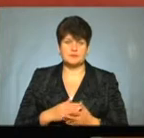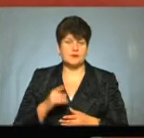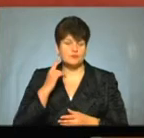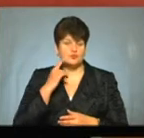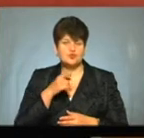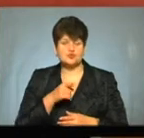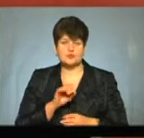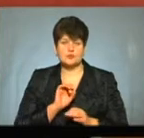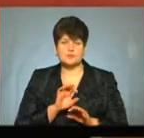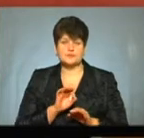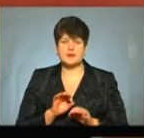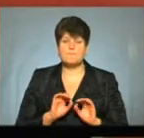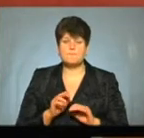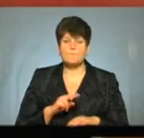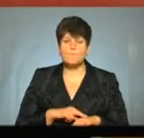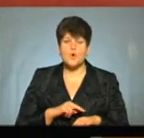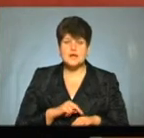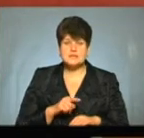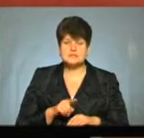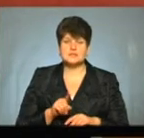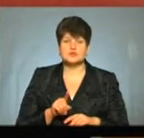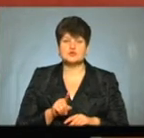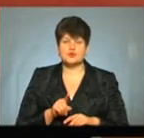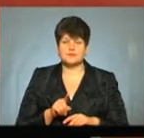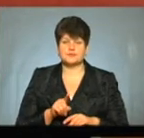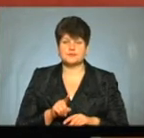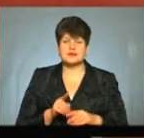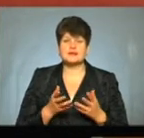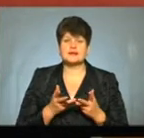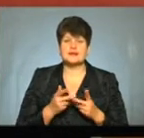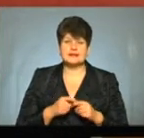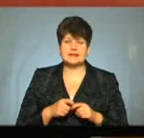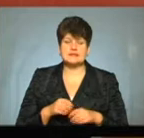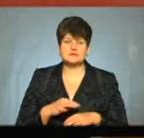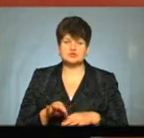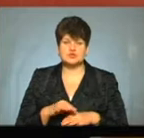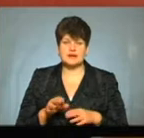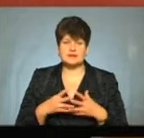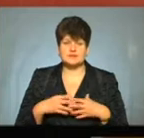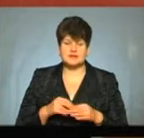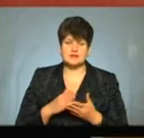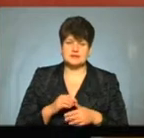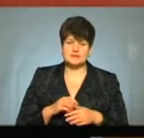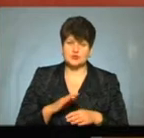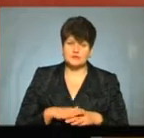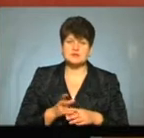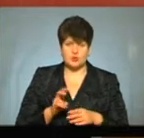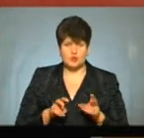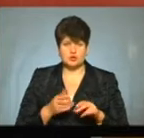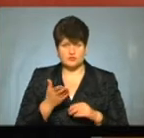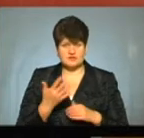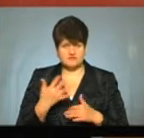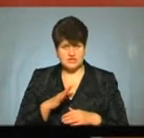коментар з поліції стосовно того кількості насильства в сім'ї, яке зафіксовано. Чи зверталися до вас вже